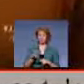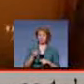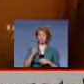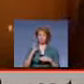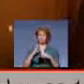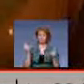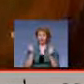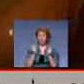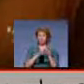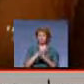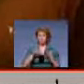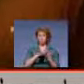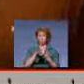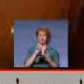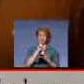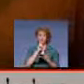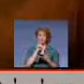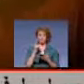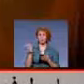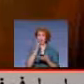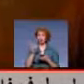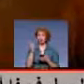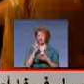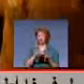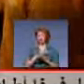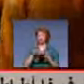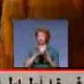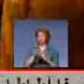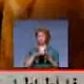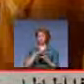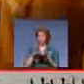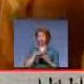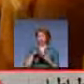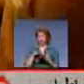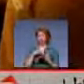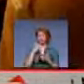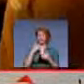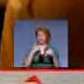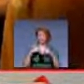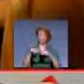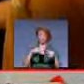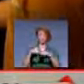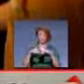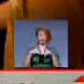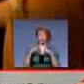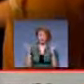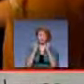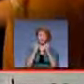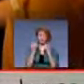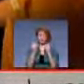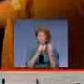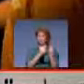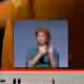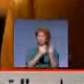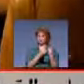وخناقه مثلا مع والدتي مع اخواتي مع اي حد بيتخانق. ده جديد عليهم حتى في الشارع ده من زمان. من زمان يعني